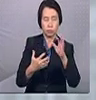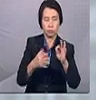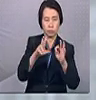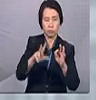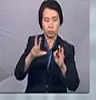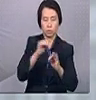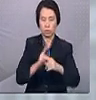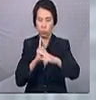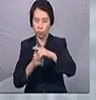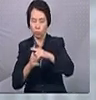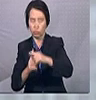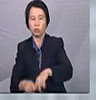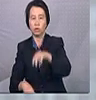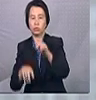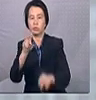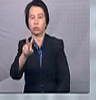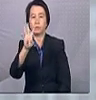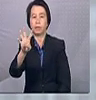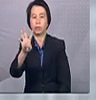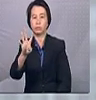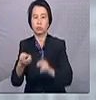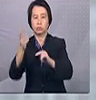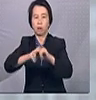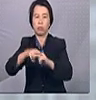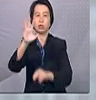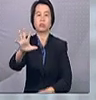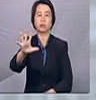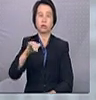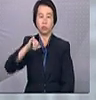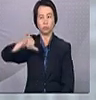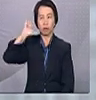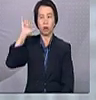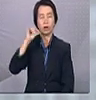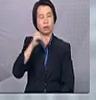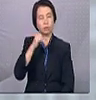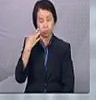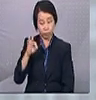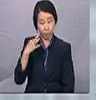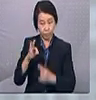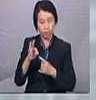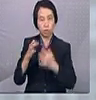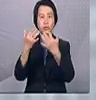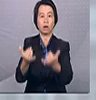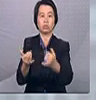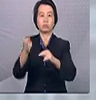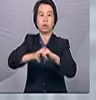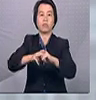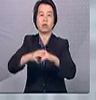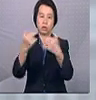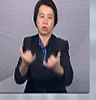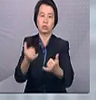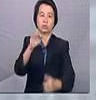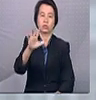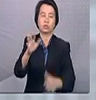positif adalah 24 kes, pertambahan 5 kes. Semalam kita umumkan 19 kes. Hari ini ada pertambahan 5 kes